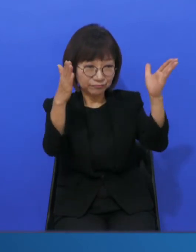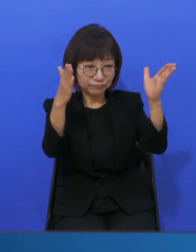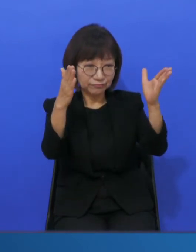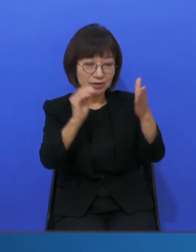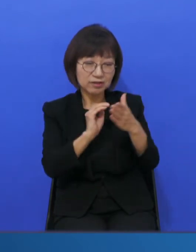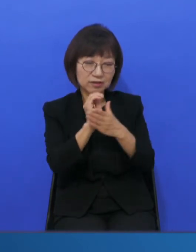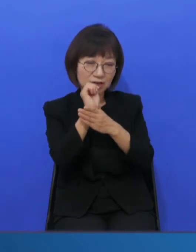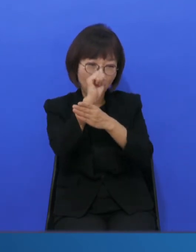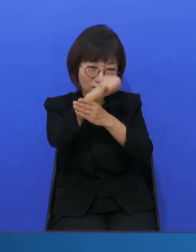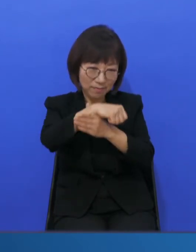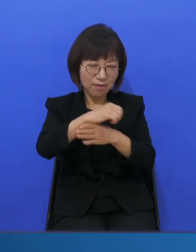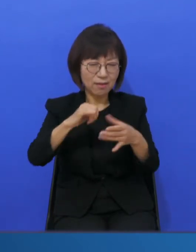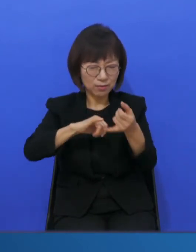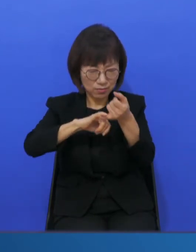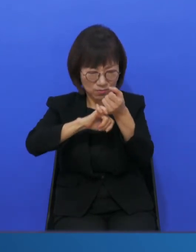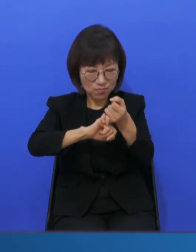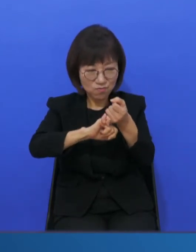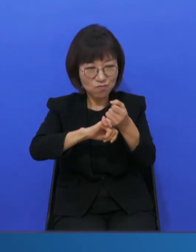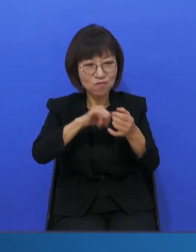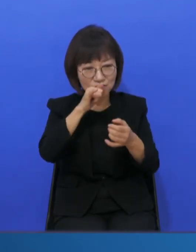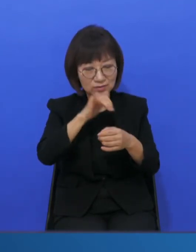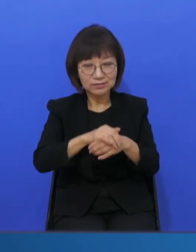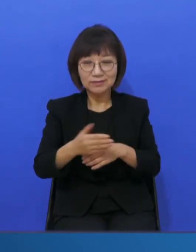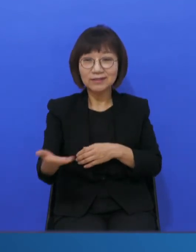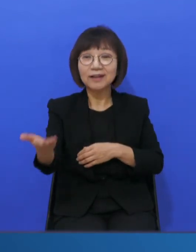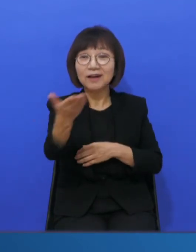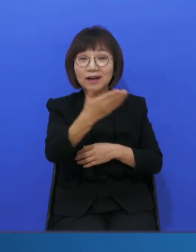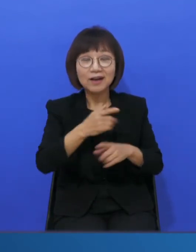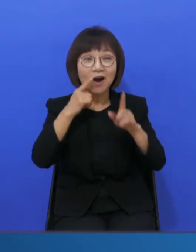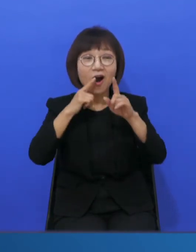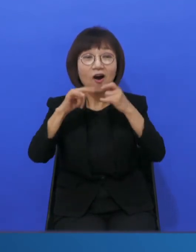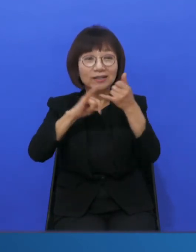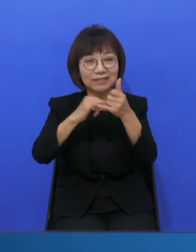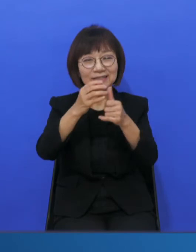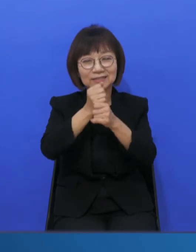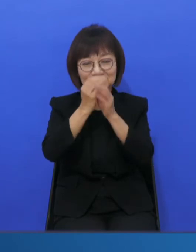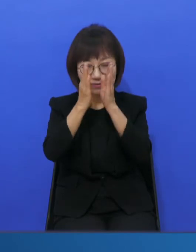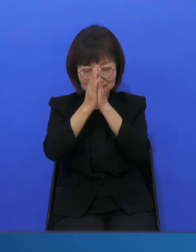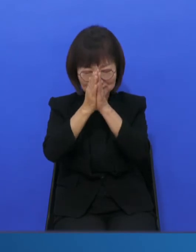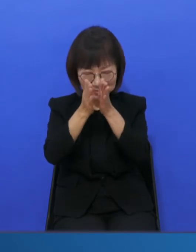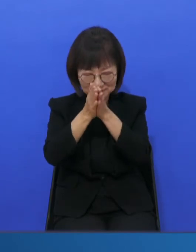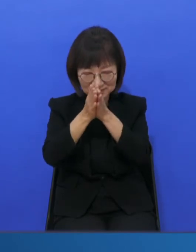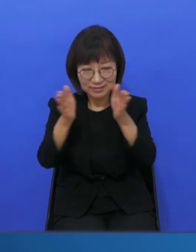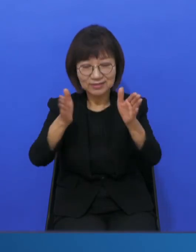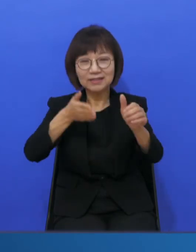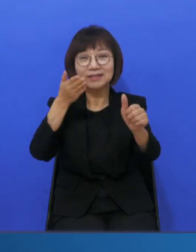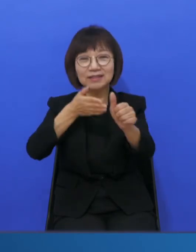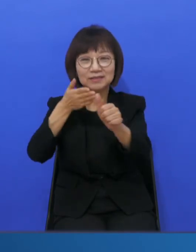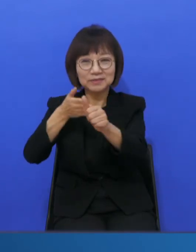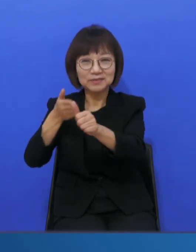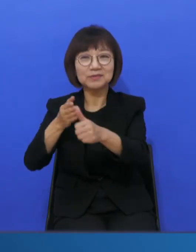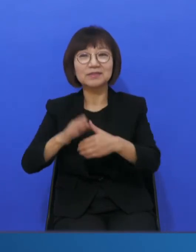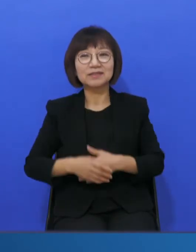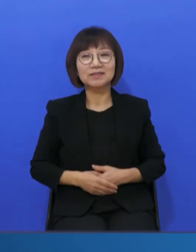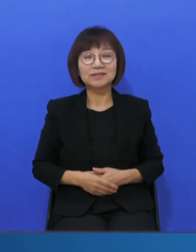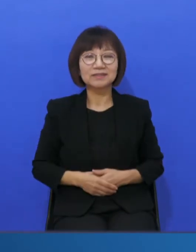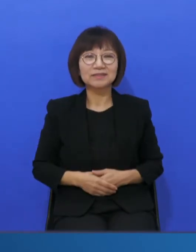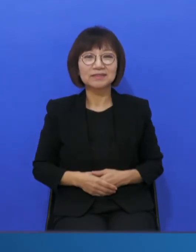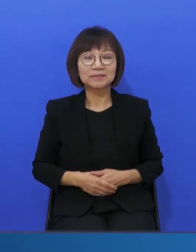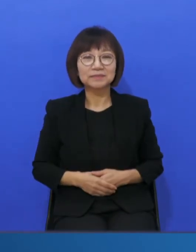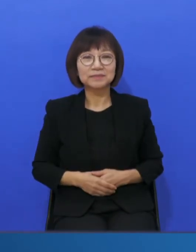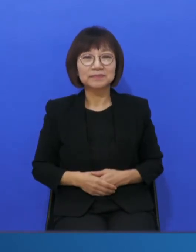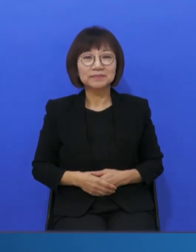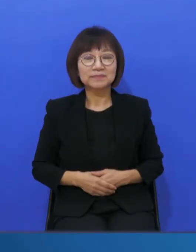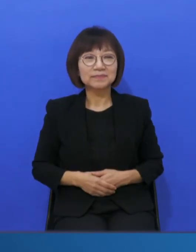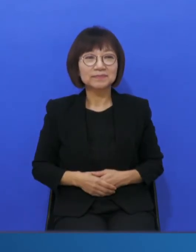bear. 오늘 여러분이 이 언약 붙잡고 기도 시작하는 And 겁니다. so starting today, pray holding on to this covenant. 약속할 수 있습니다. And I can really make this